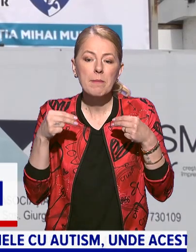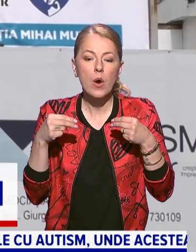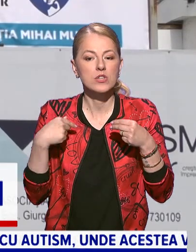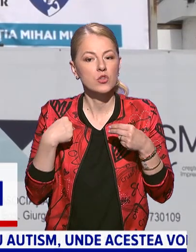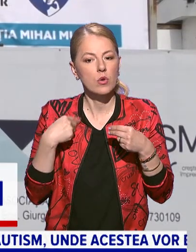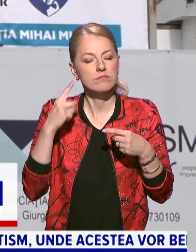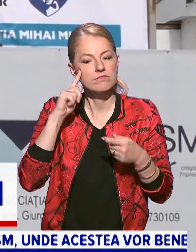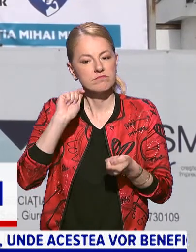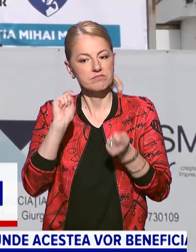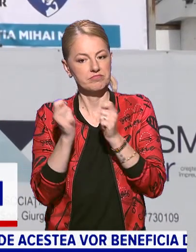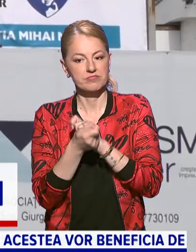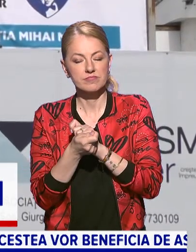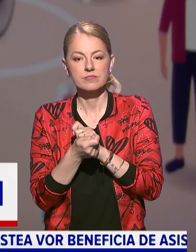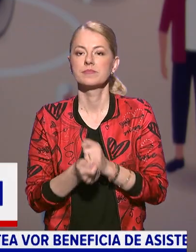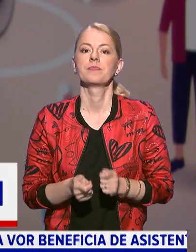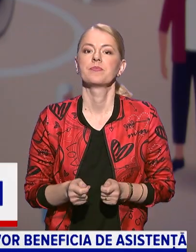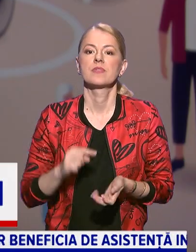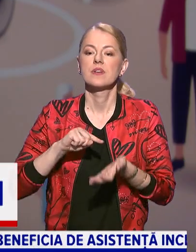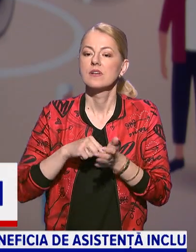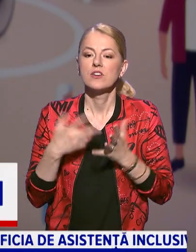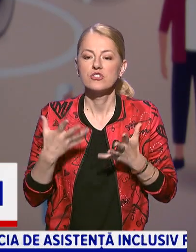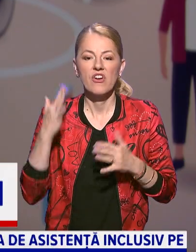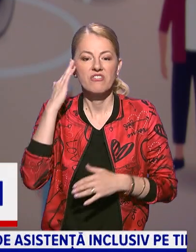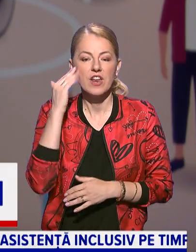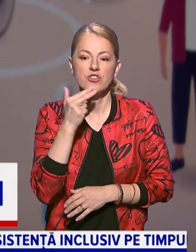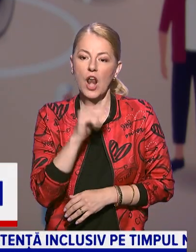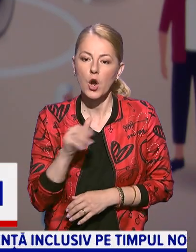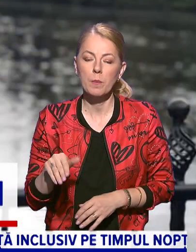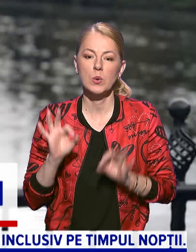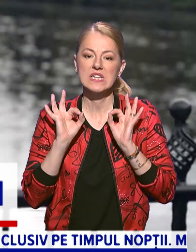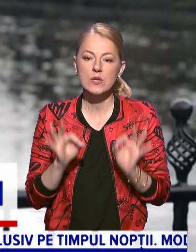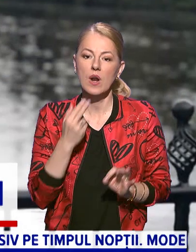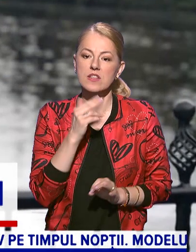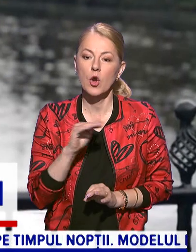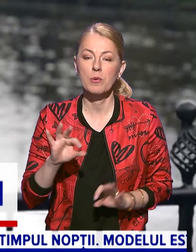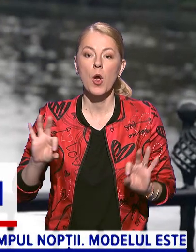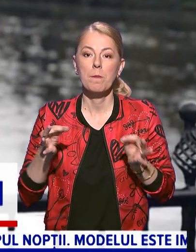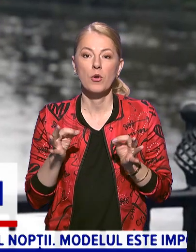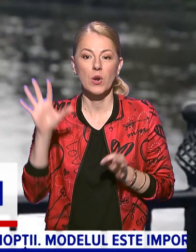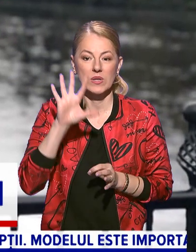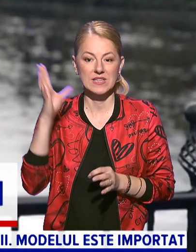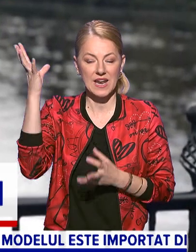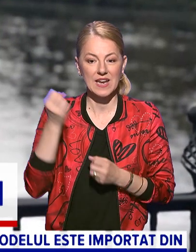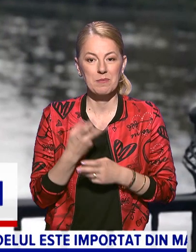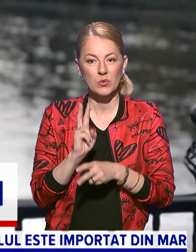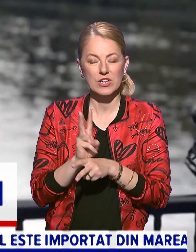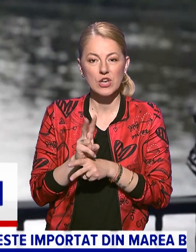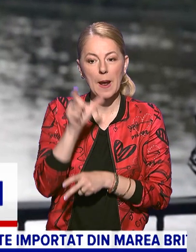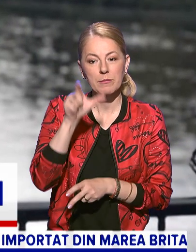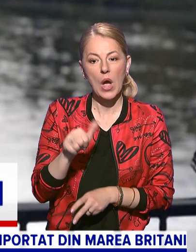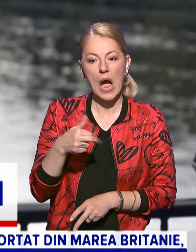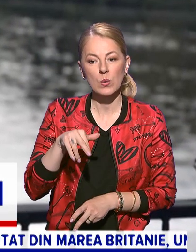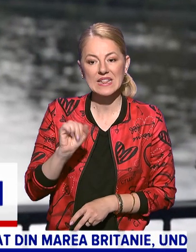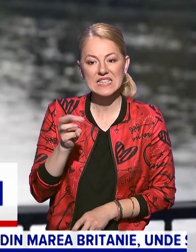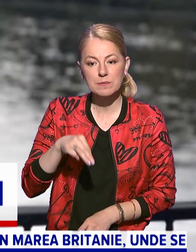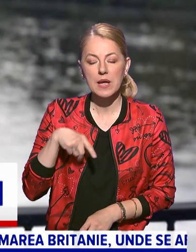diferită, se pune accent pe fericirea copilului și siguranța copilului. Modelul scoțian de îngrijire a persoanelor cu autism este